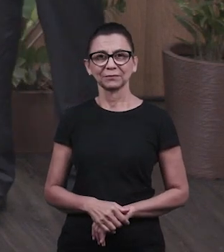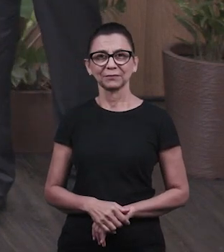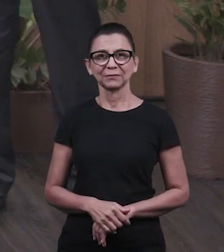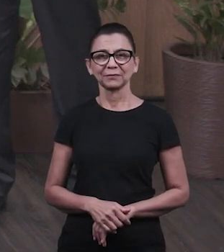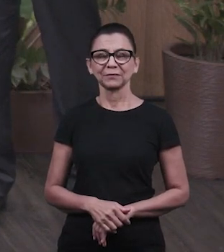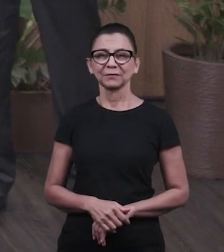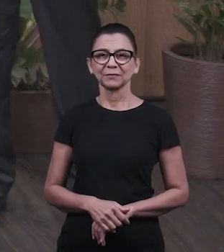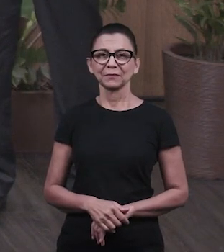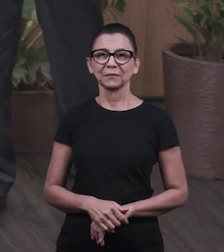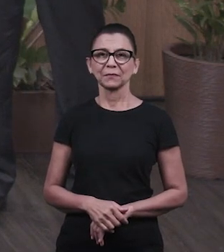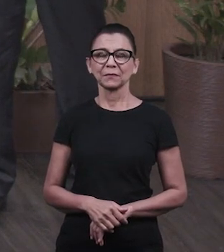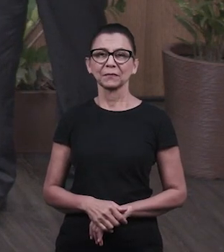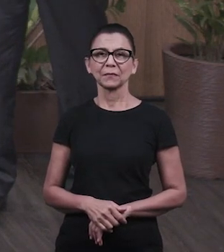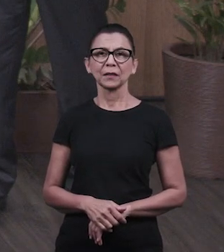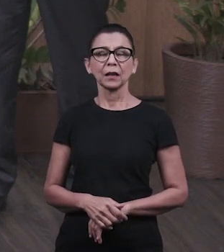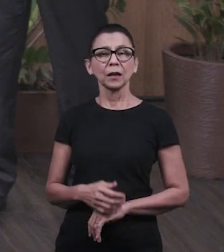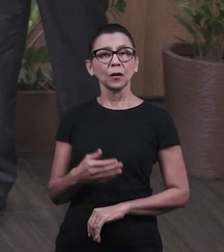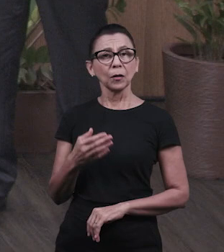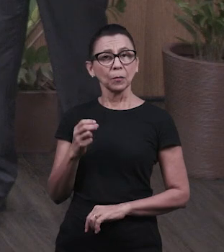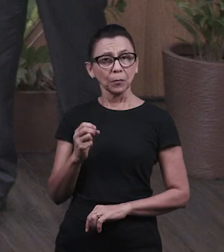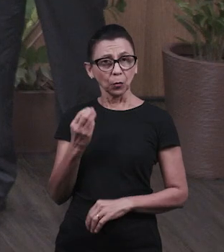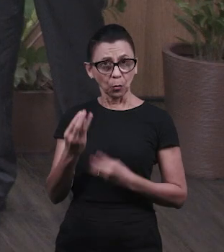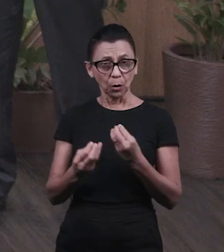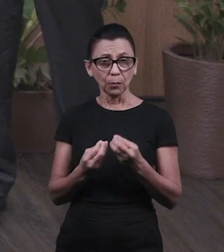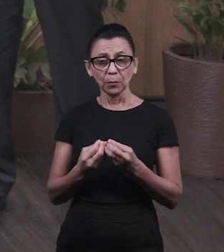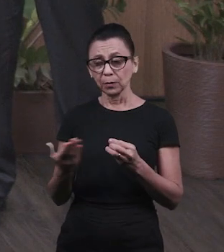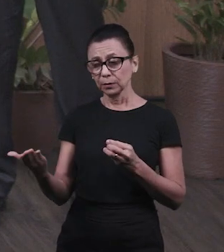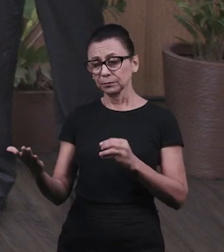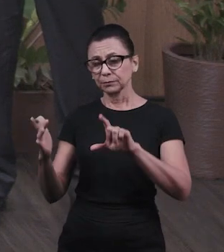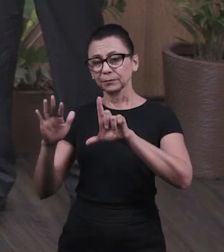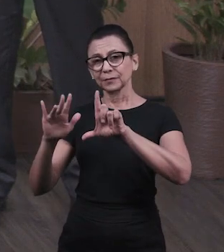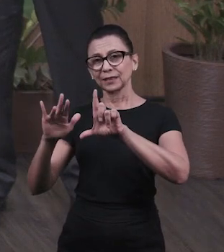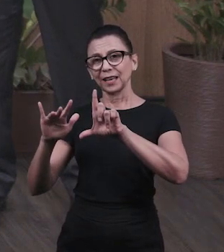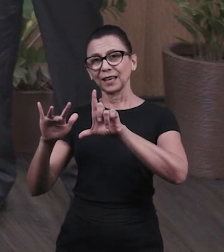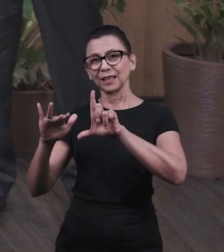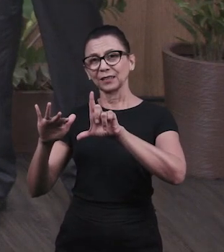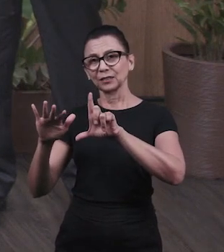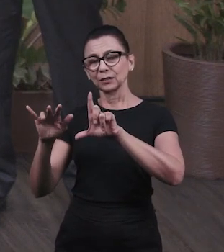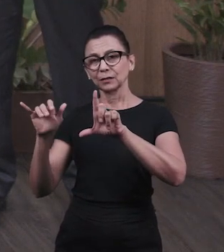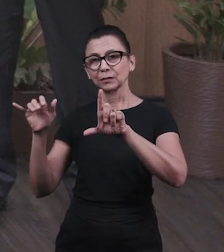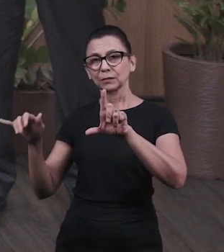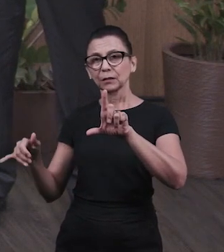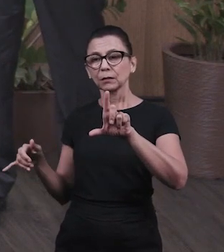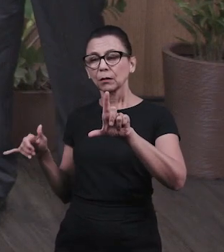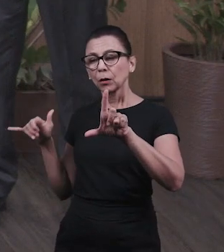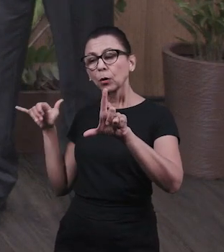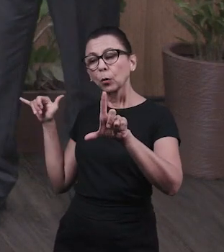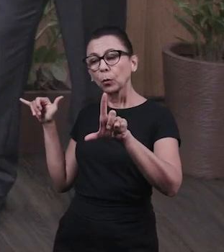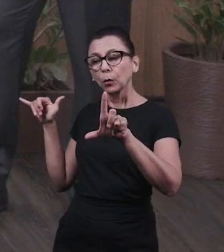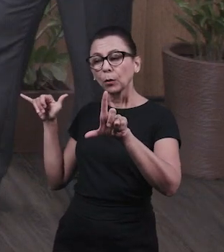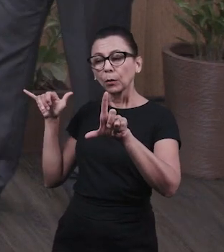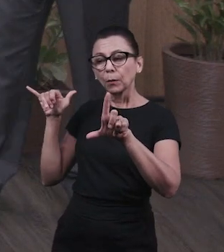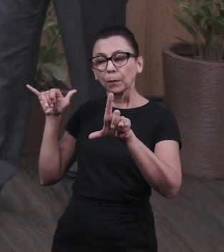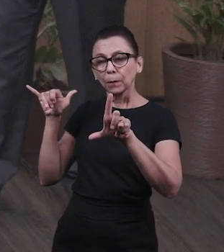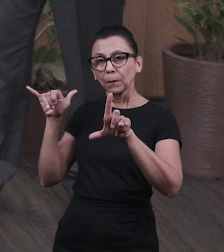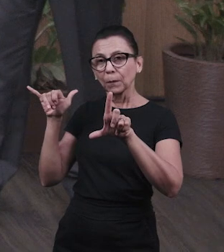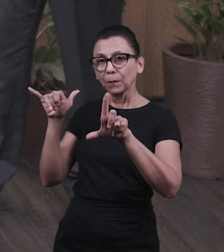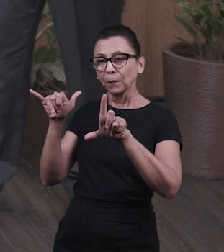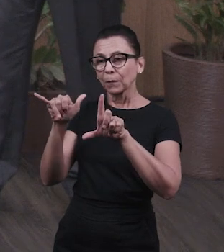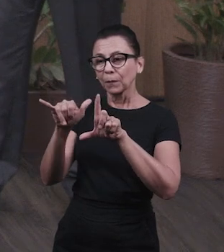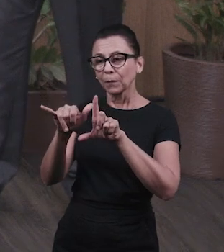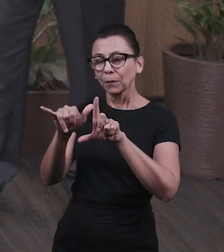изучение, и это вы можете сделать это посредством QR-кода, который находится на экране. Приблизьте камеру вашего мобильного